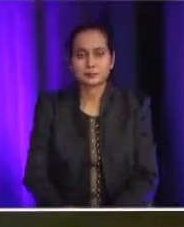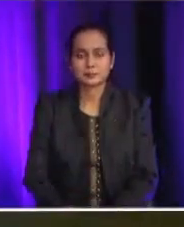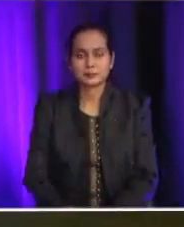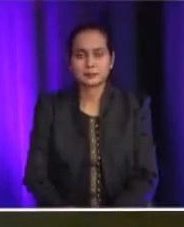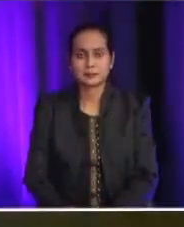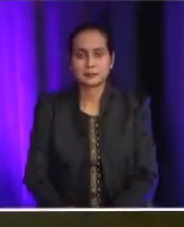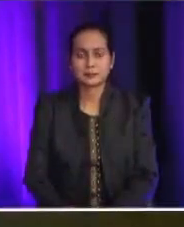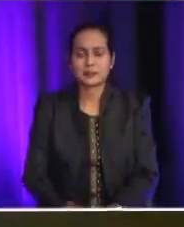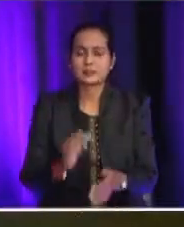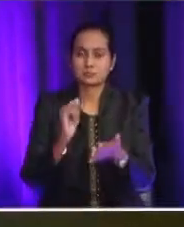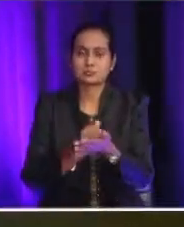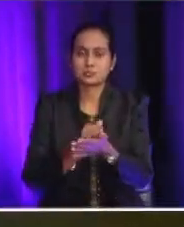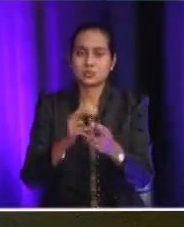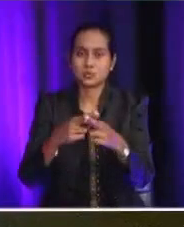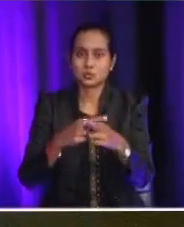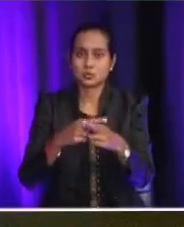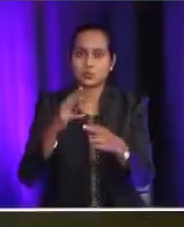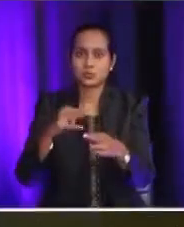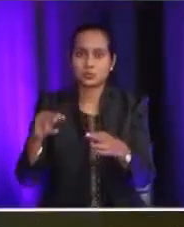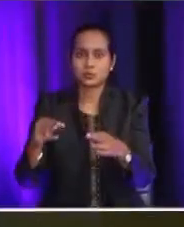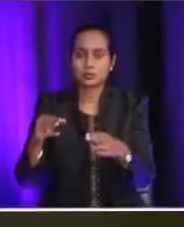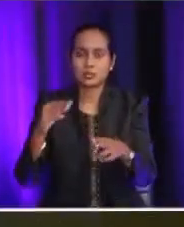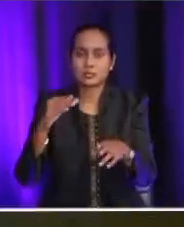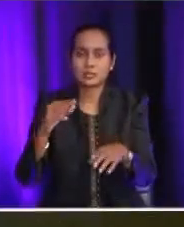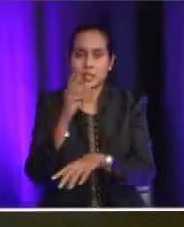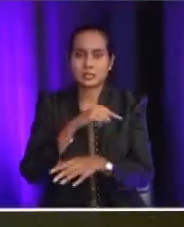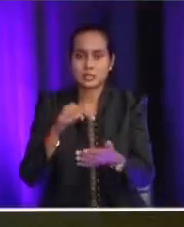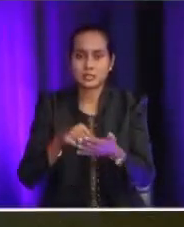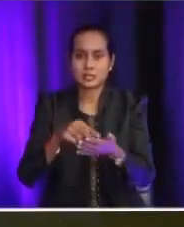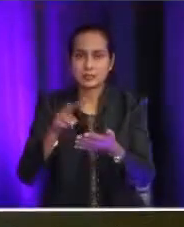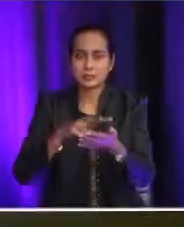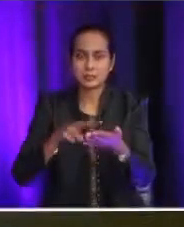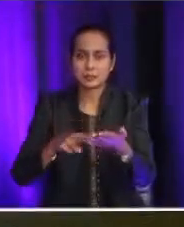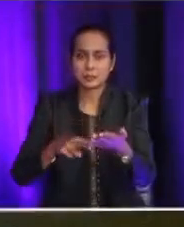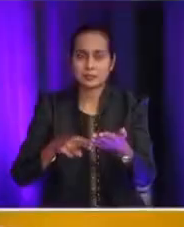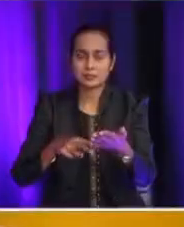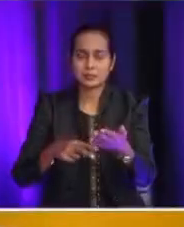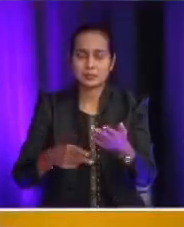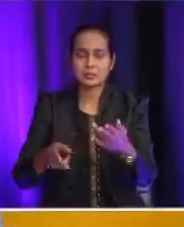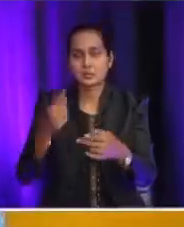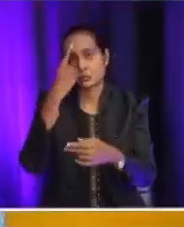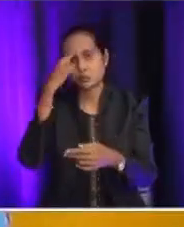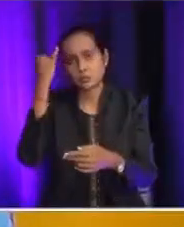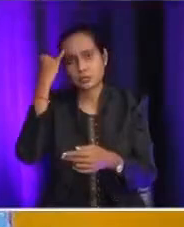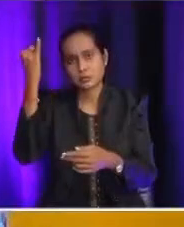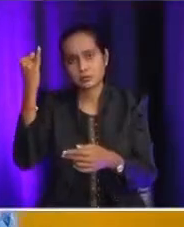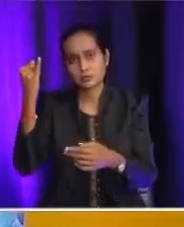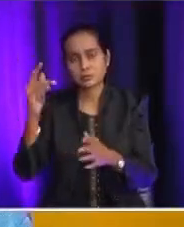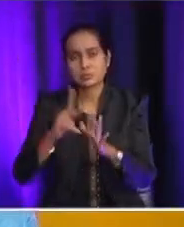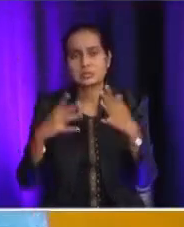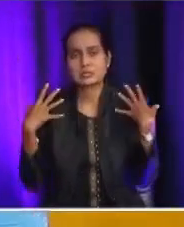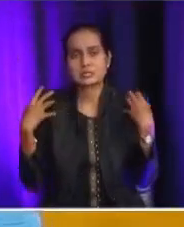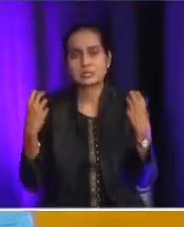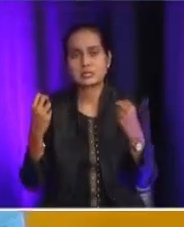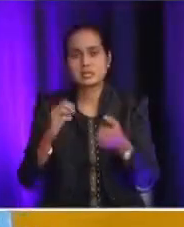ya rumusan murid-murid kita pada hari ini ya, membaca demi ilmu, demi kesejahteraan, kesihatan